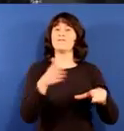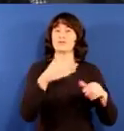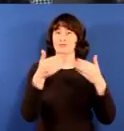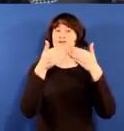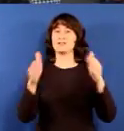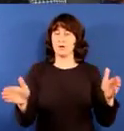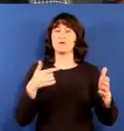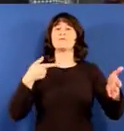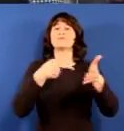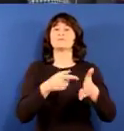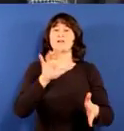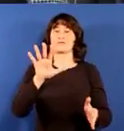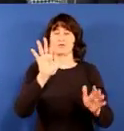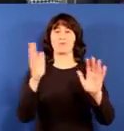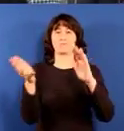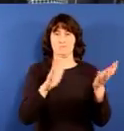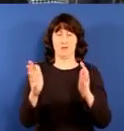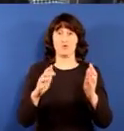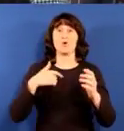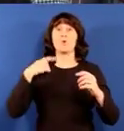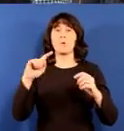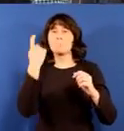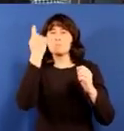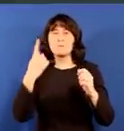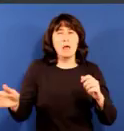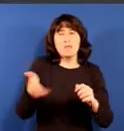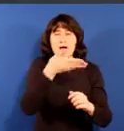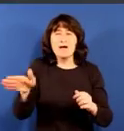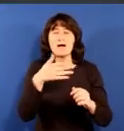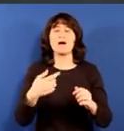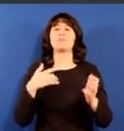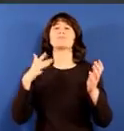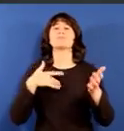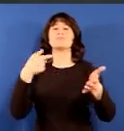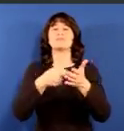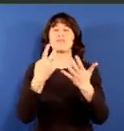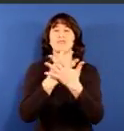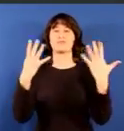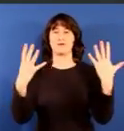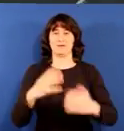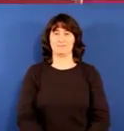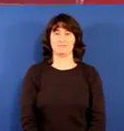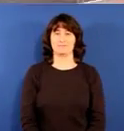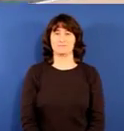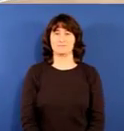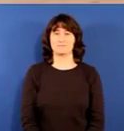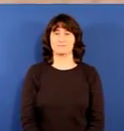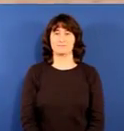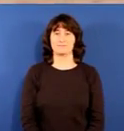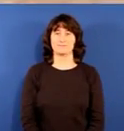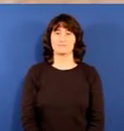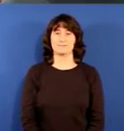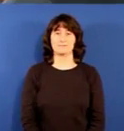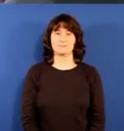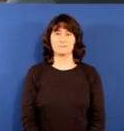Hasierako aurreikuspenak gainditu egin dira, ikusleen bertaratzeari eta partiden kopuruari eta kalitateari dagokienez. Bizkaia